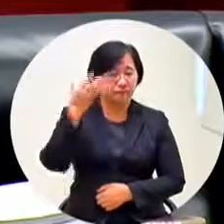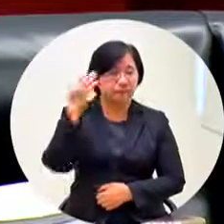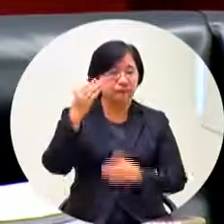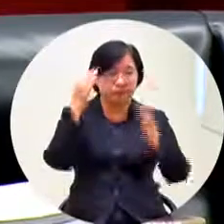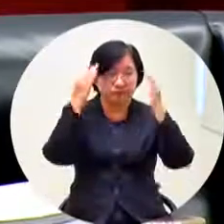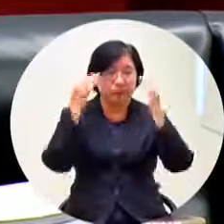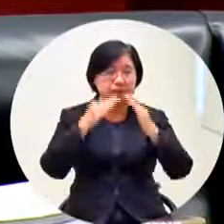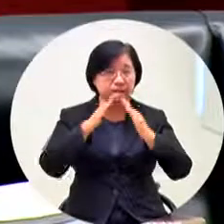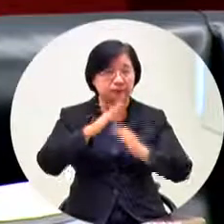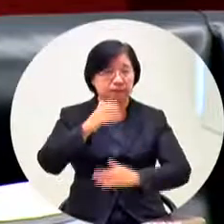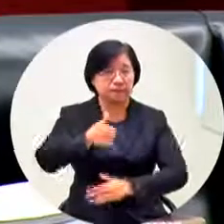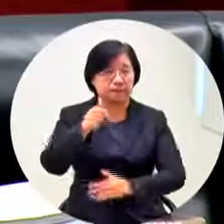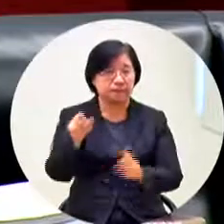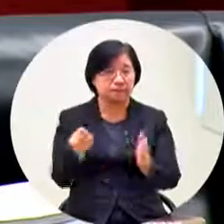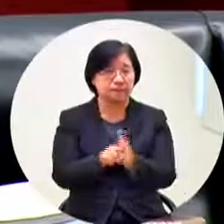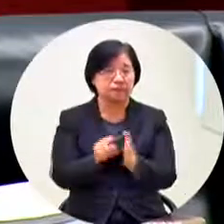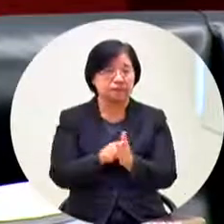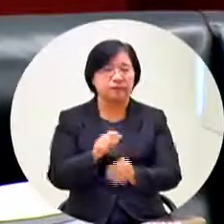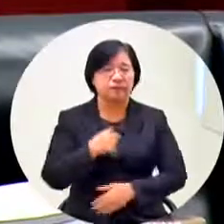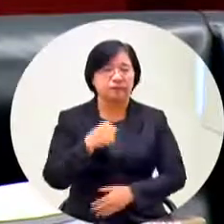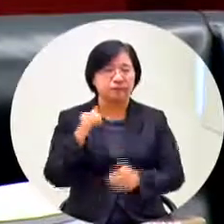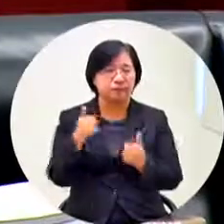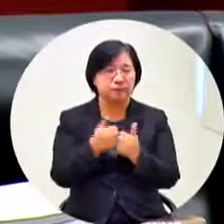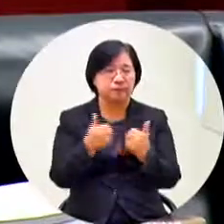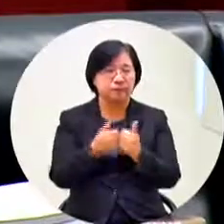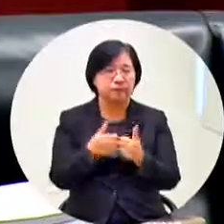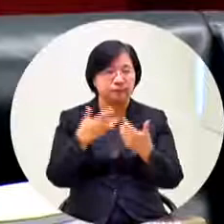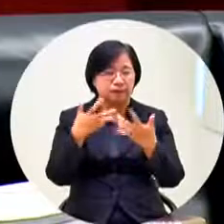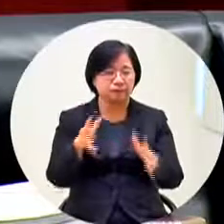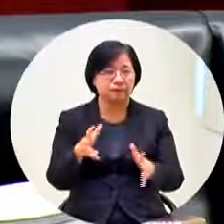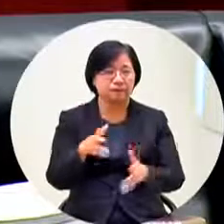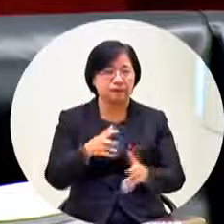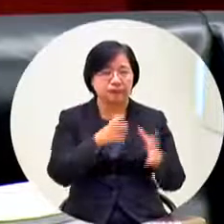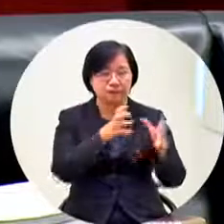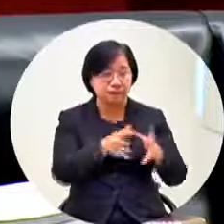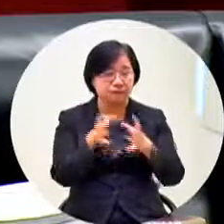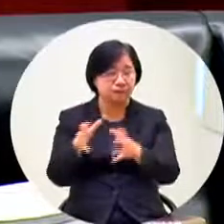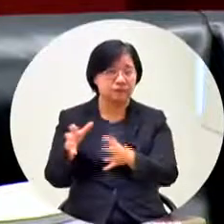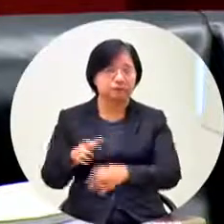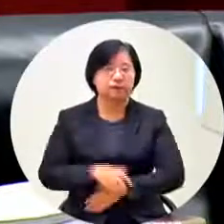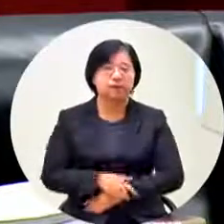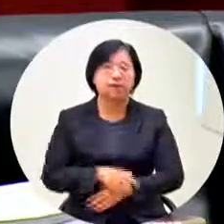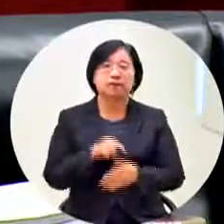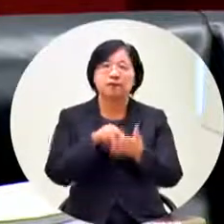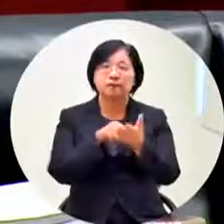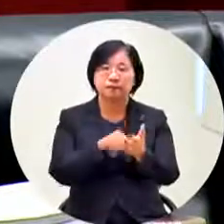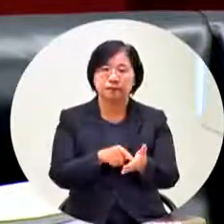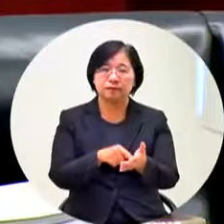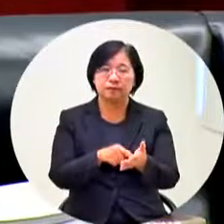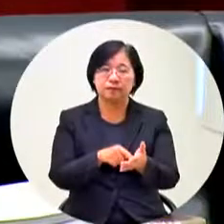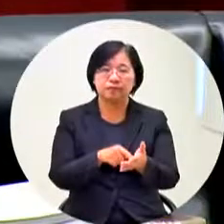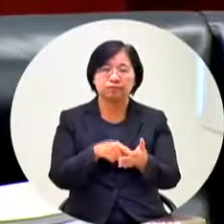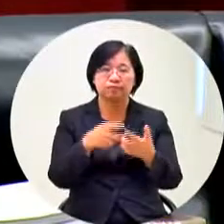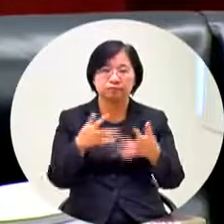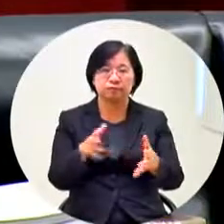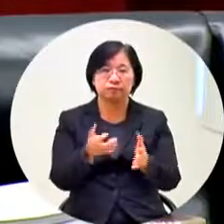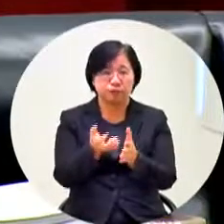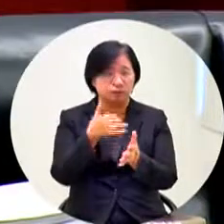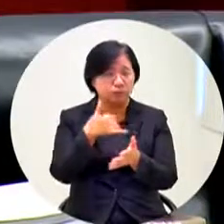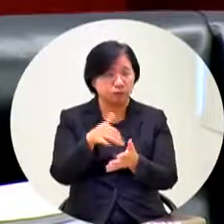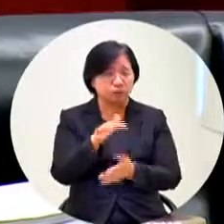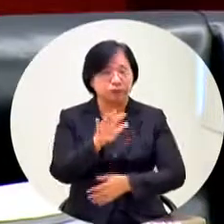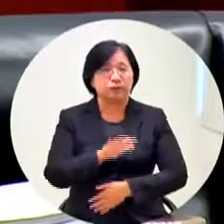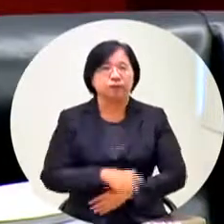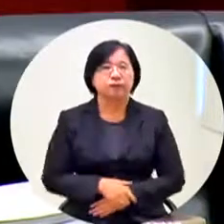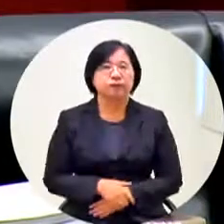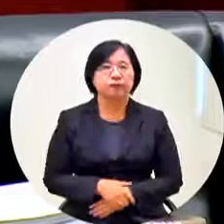时候，我们在议会里面所提的很多的建设，还有争取了很多的预算，我想要请